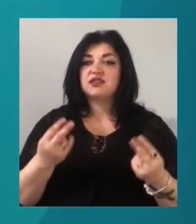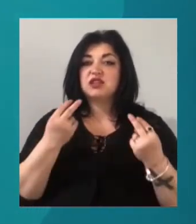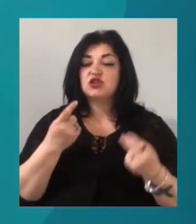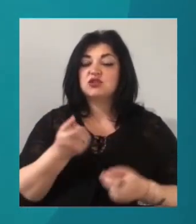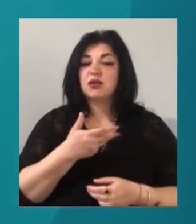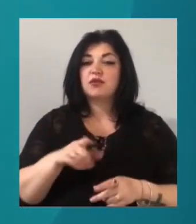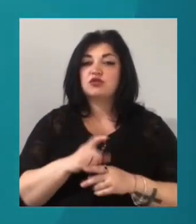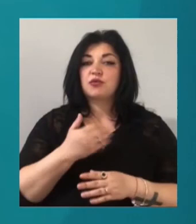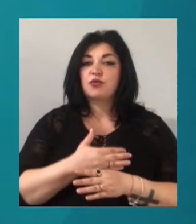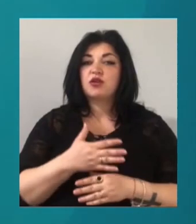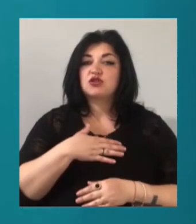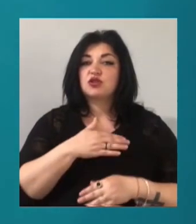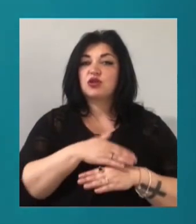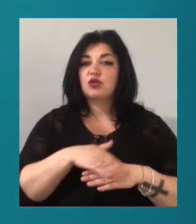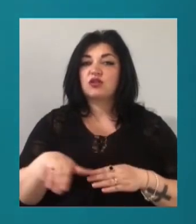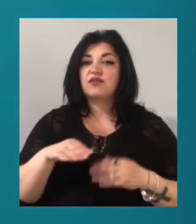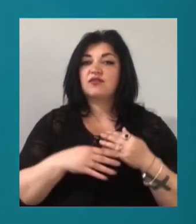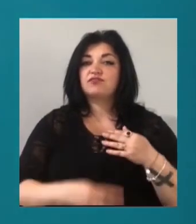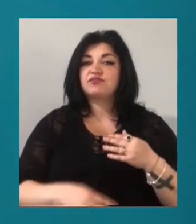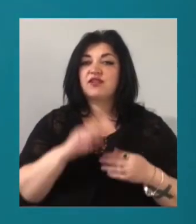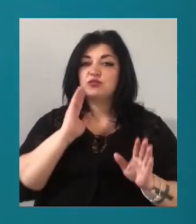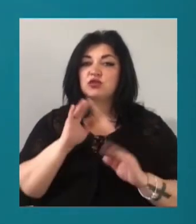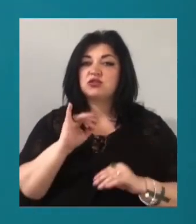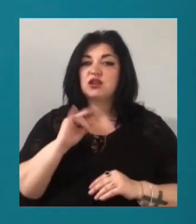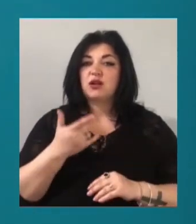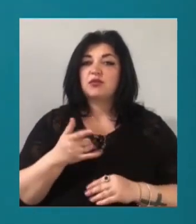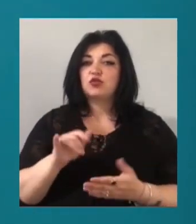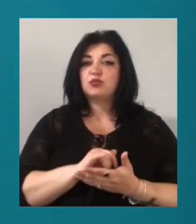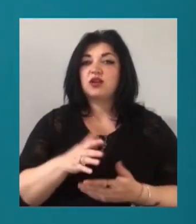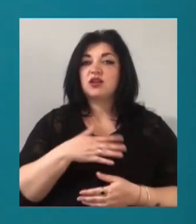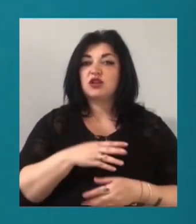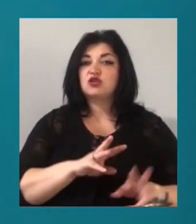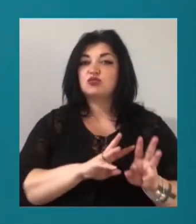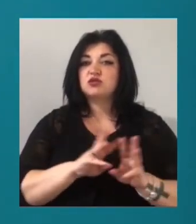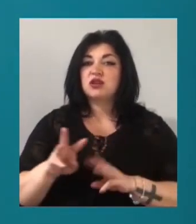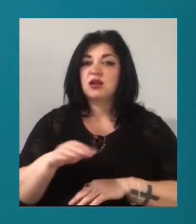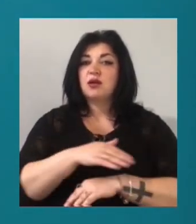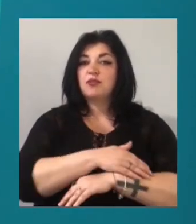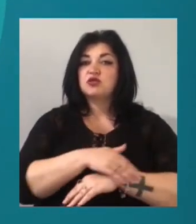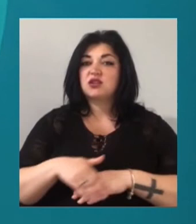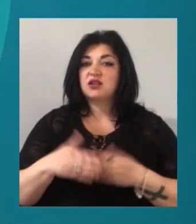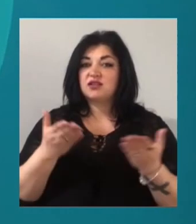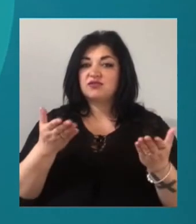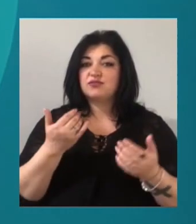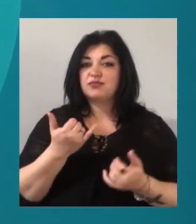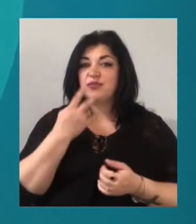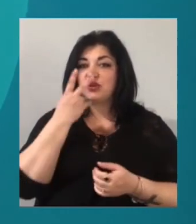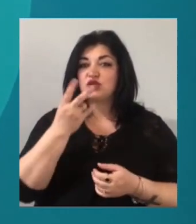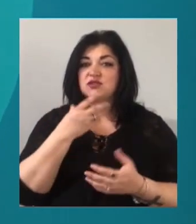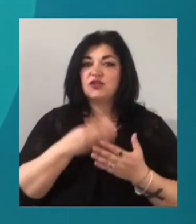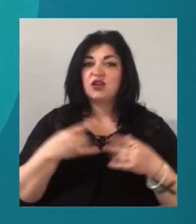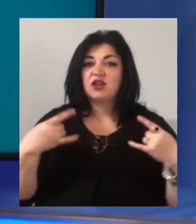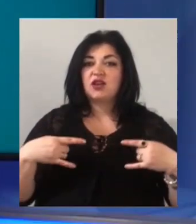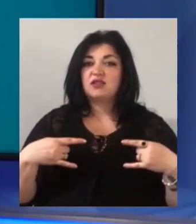Стежте за нами також за допомогою наших сторінок на Фейсбуці, в Інстаграмі, на Ютуб та на нашому сайті. Посилання на них ви бачите